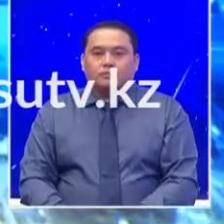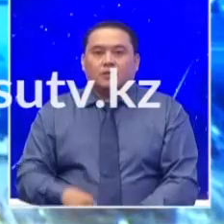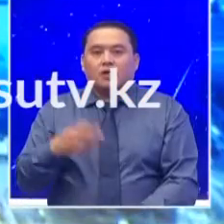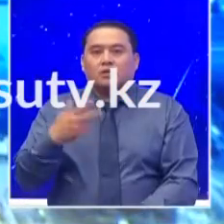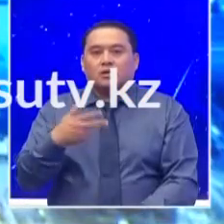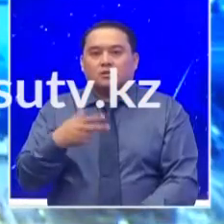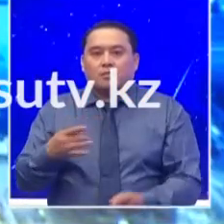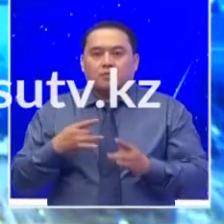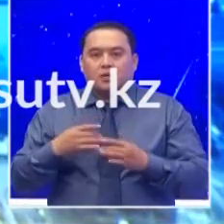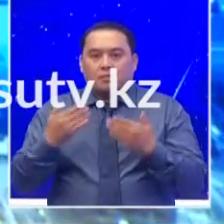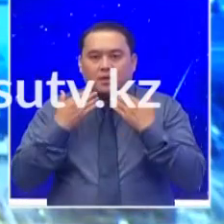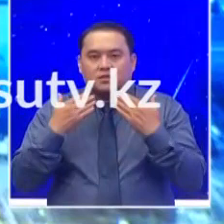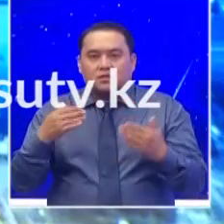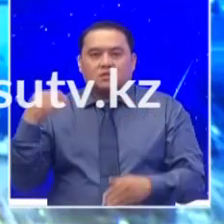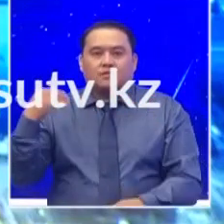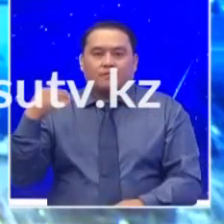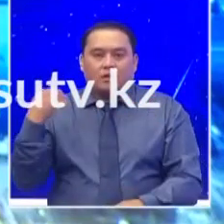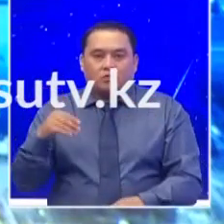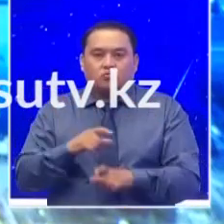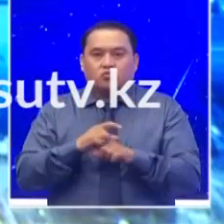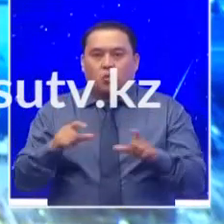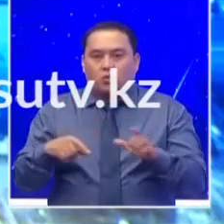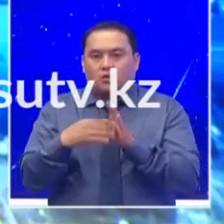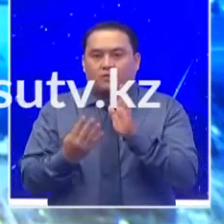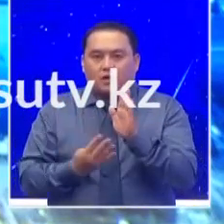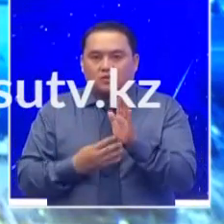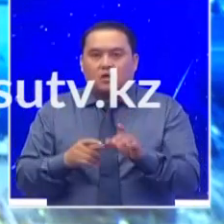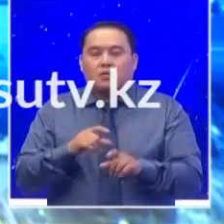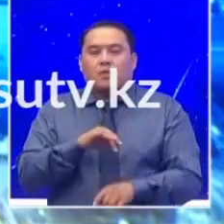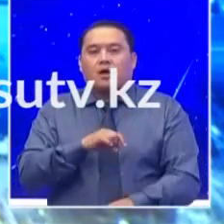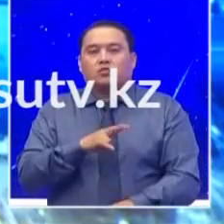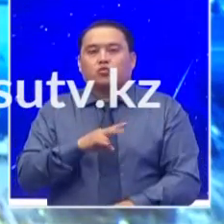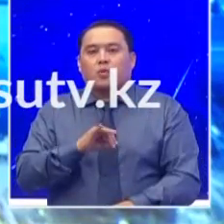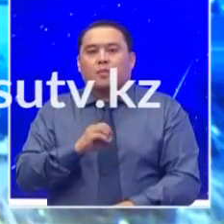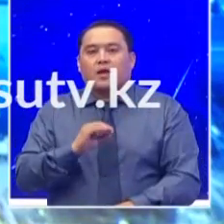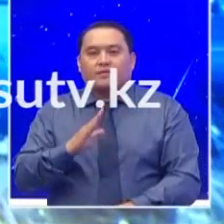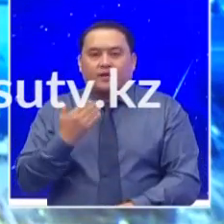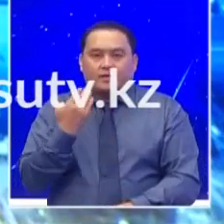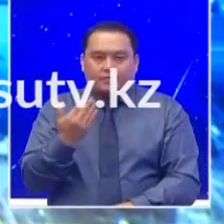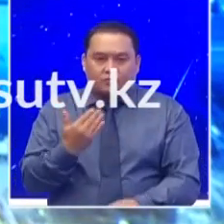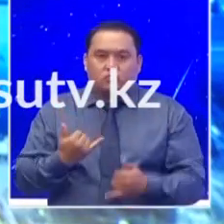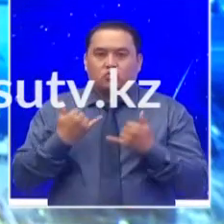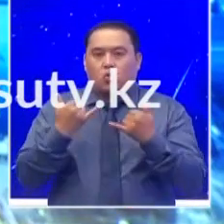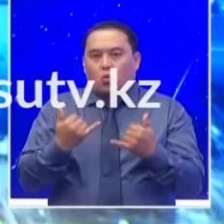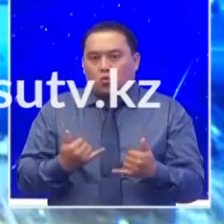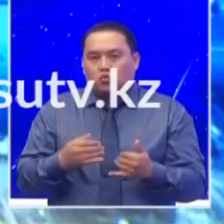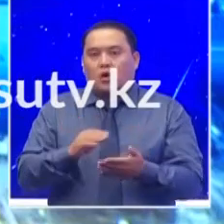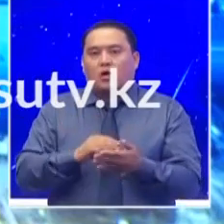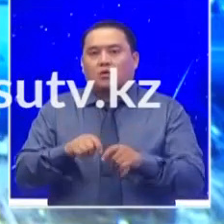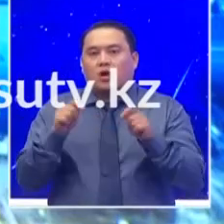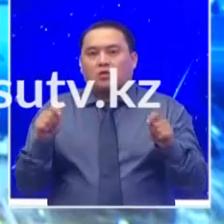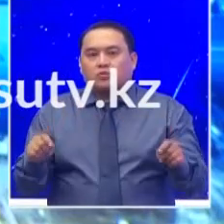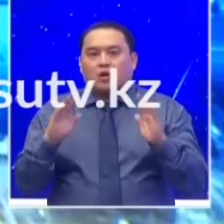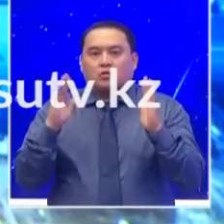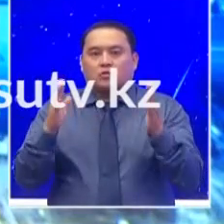30-й юбилейный последний звонок прозвенел стена школы номер 19 имени Макжана Жумабаева. В честь знаменательной даты в